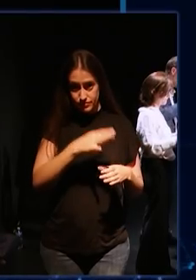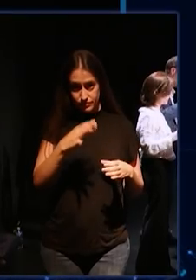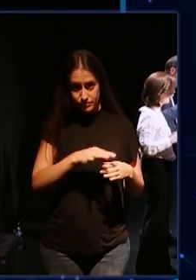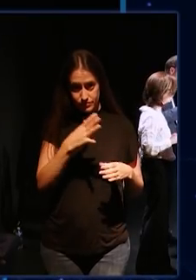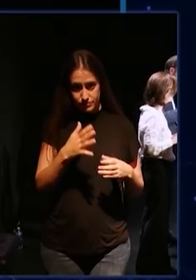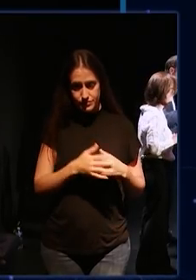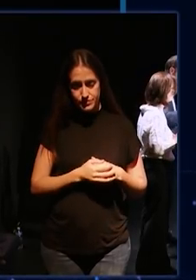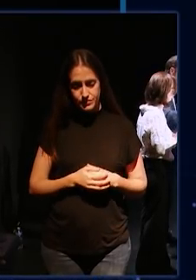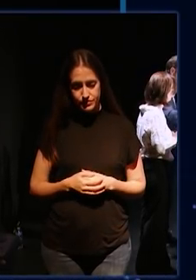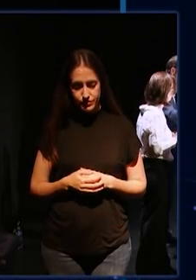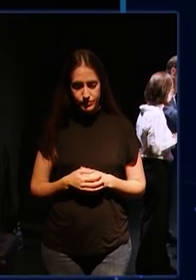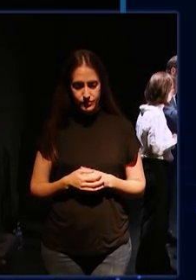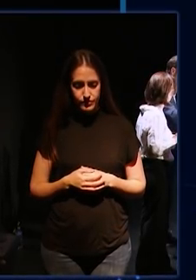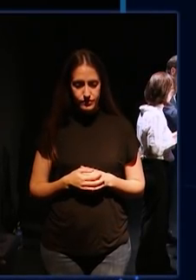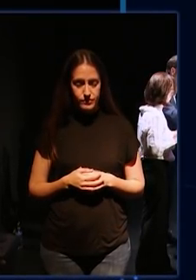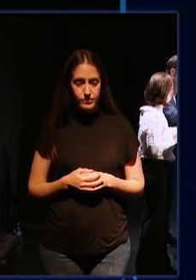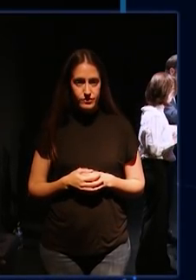bloc.